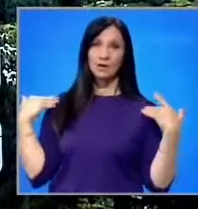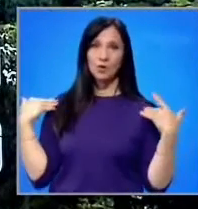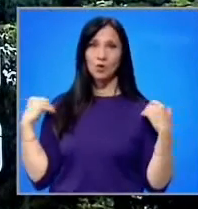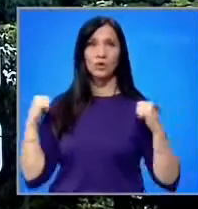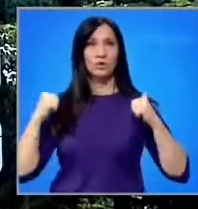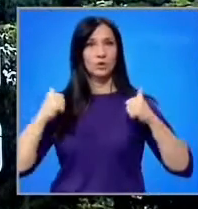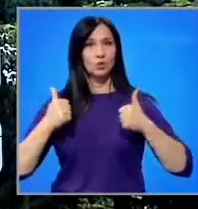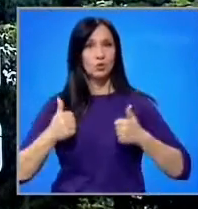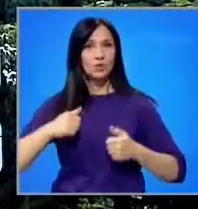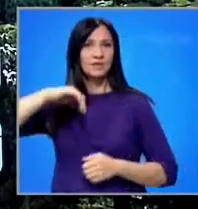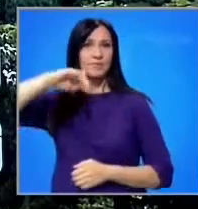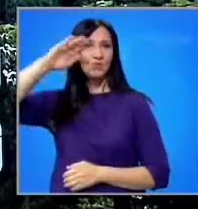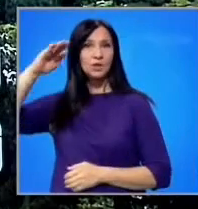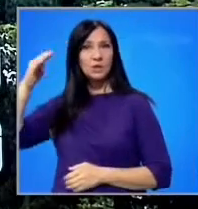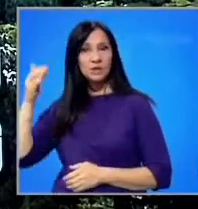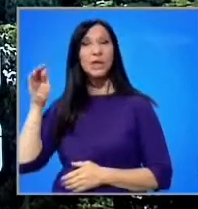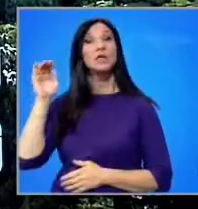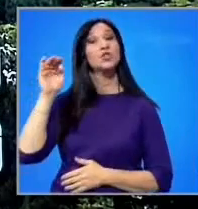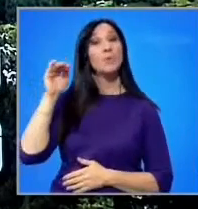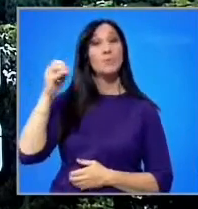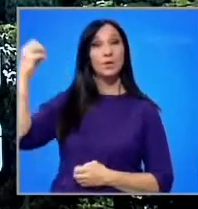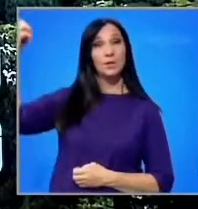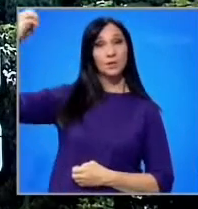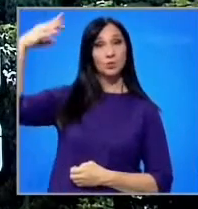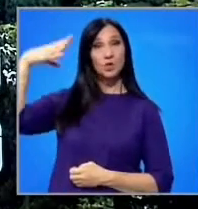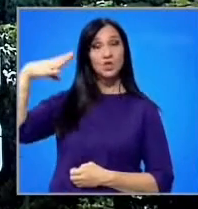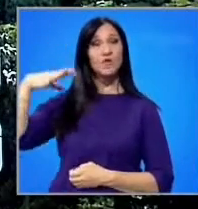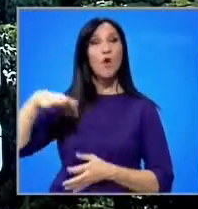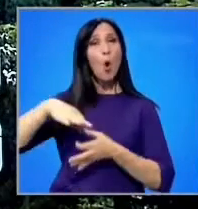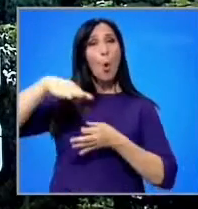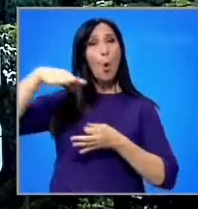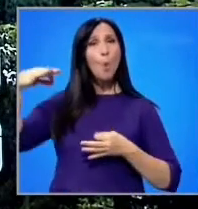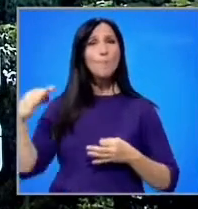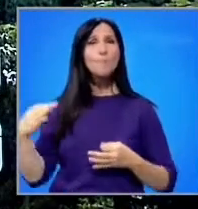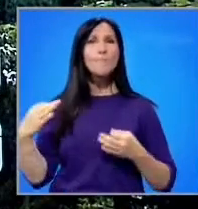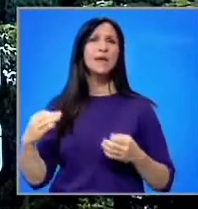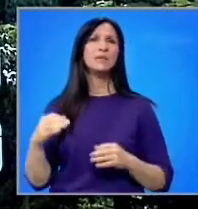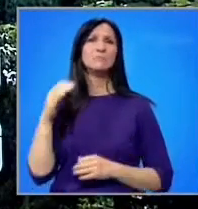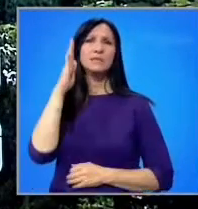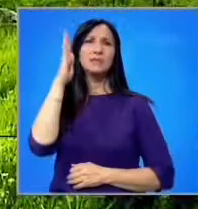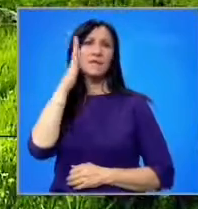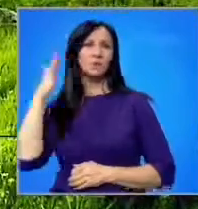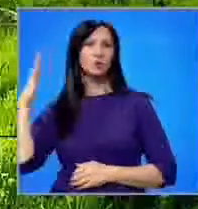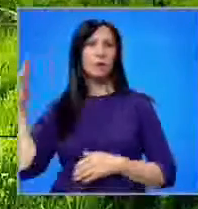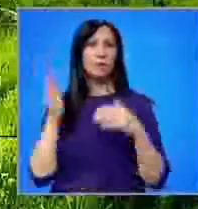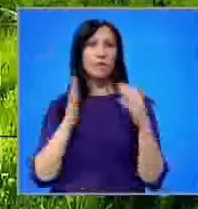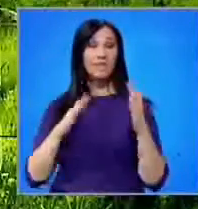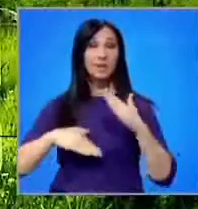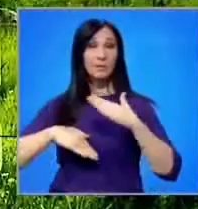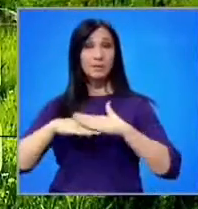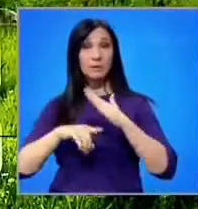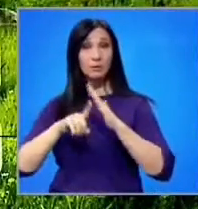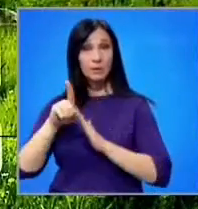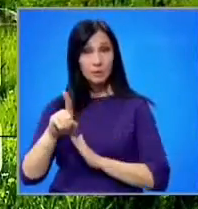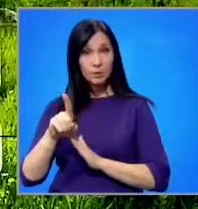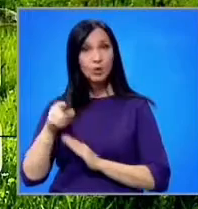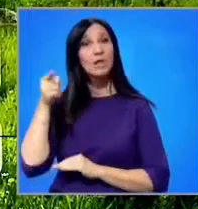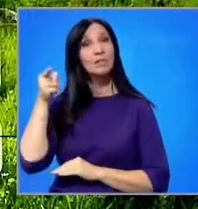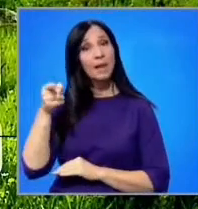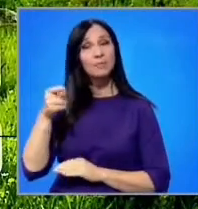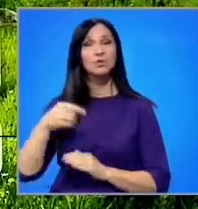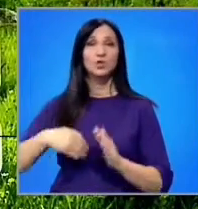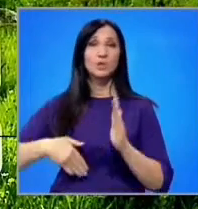разходка, и за туризъм в планините ще бъде слънчево с умерен северо-западен вятър. Максималните температури и